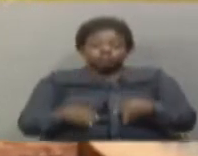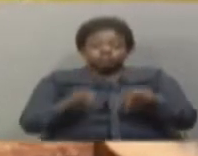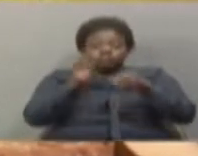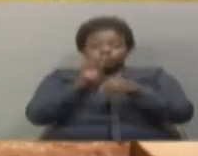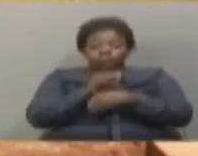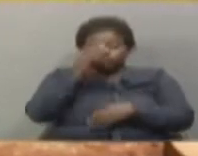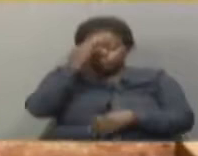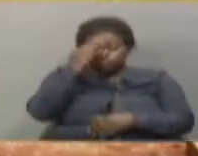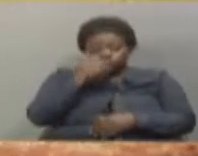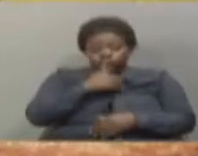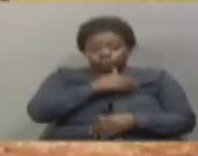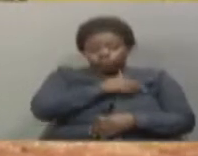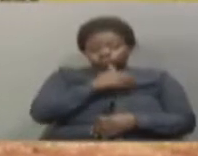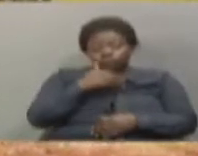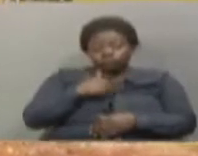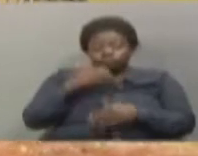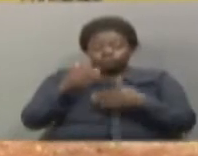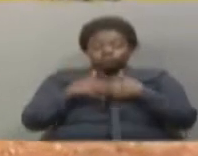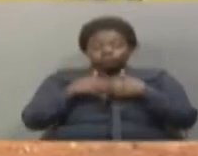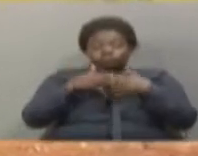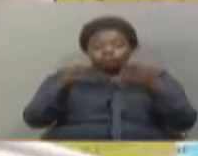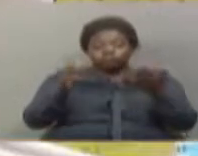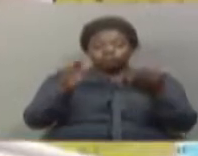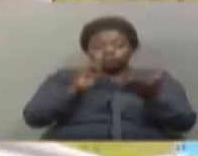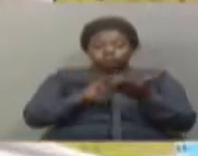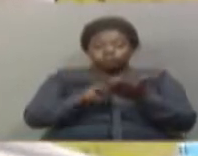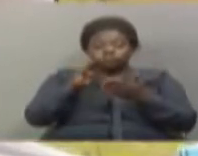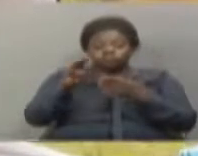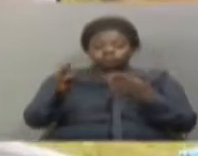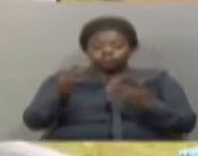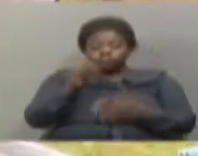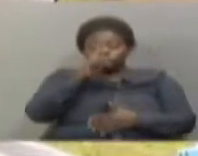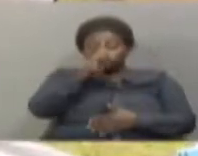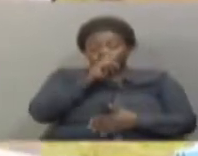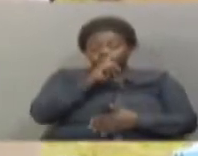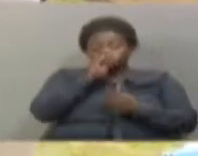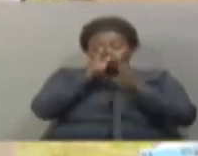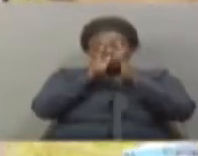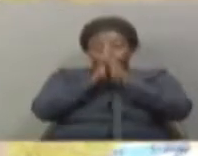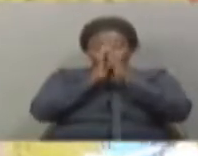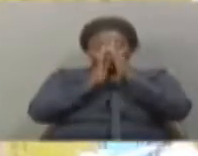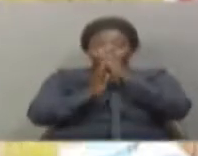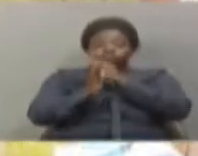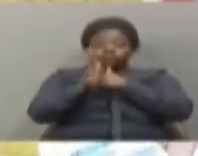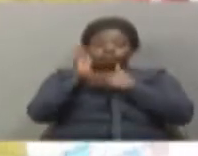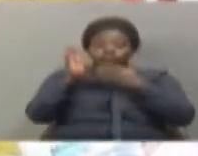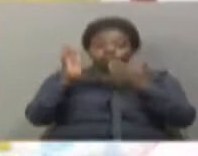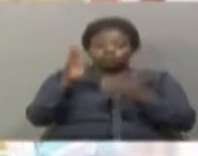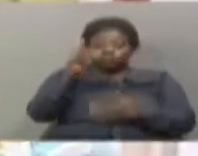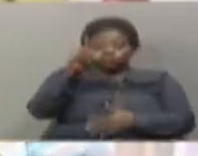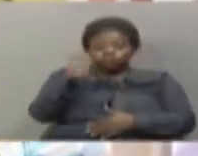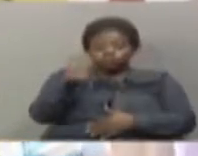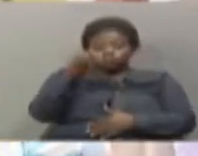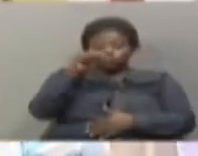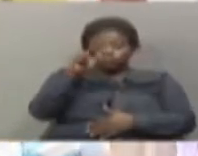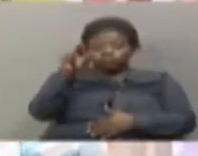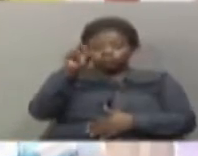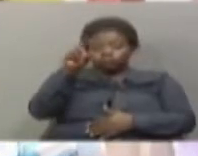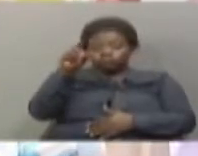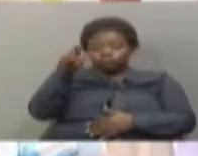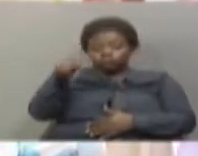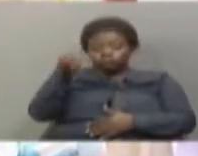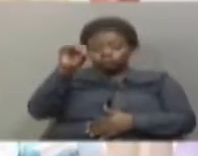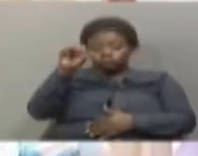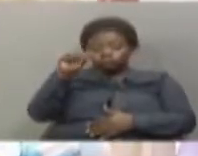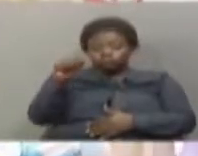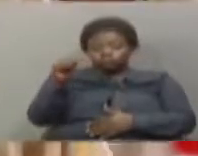ssaza lya Masaka eguddewo mu butongole ekifo ky'ebyensirika n'okwegayirira omutonzi ekya Padre Pia Prayer Center ennyendo mu